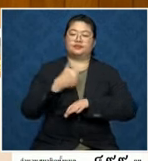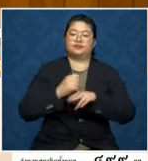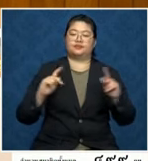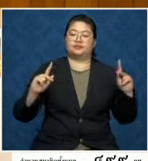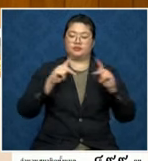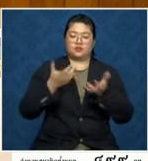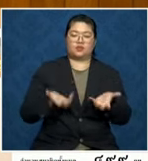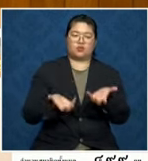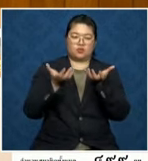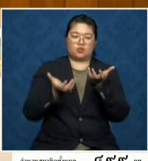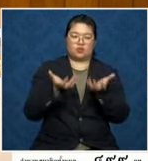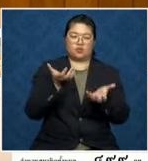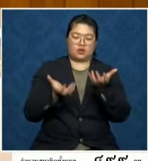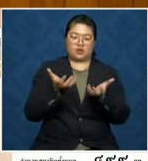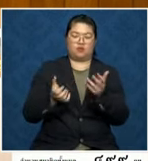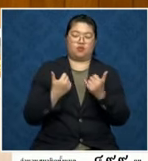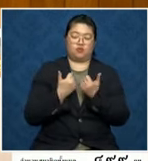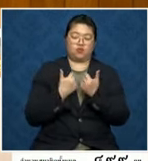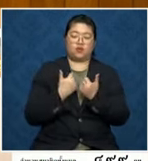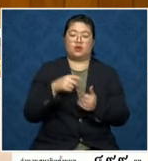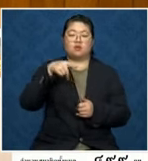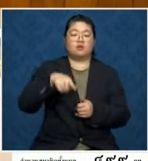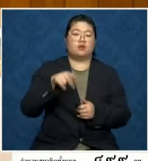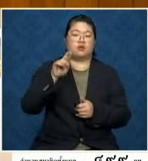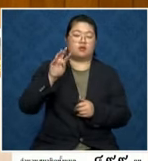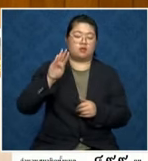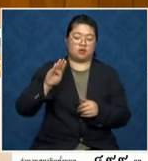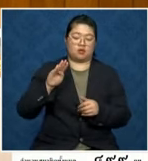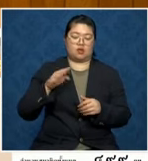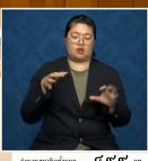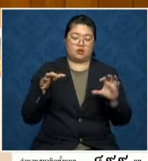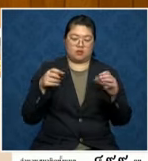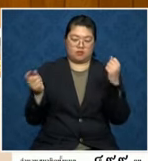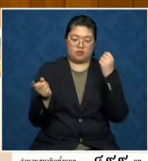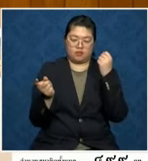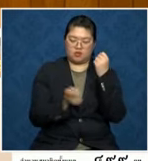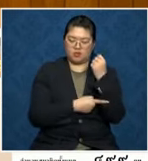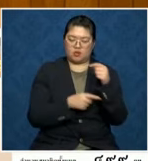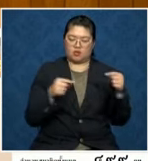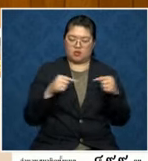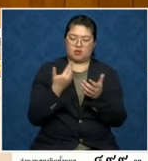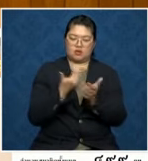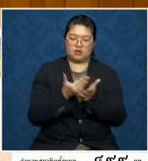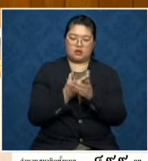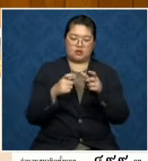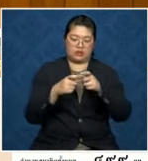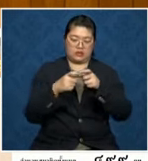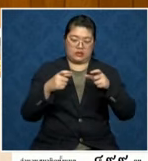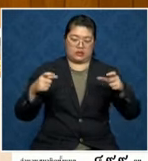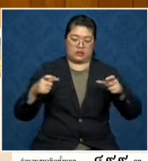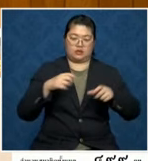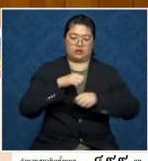างพระราชบัญญัติยกเลิกพระราชบัญญัติว่าด้วยความผิดอันเกิดจากการใช้เช็คพ.ศ.